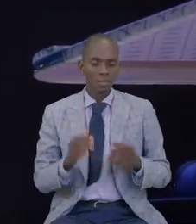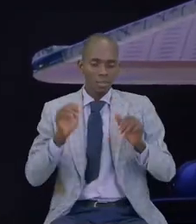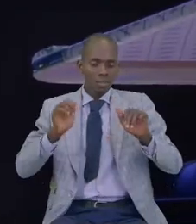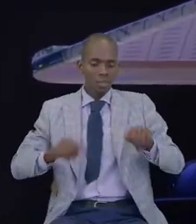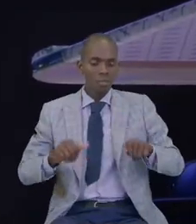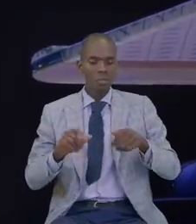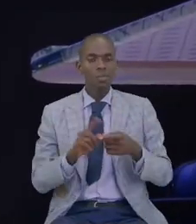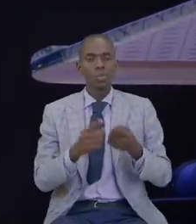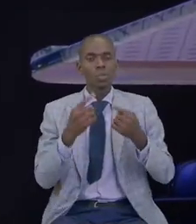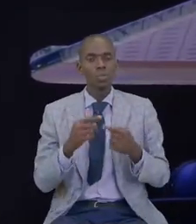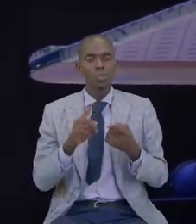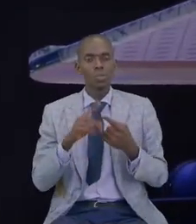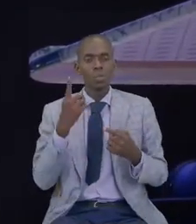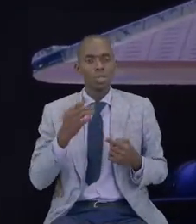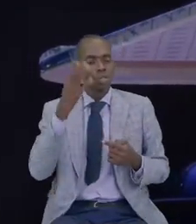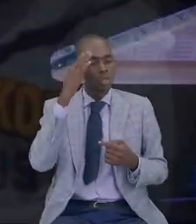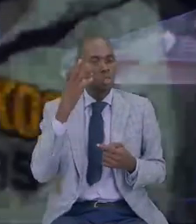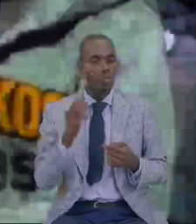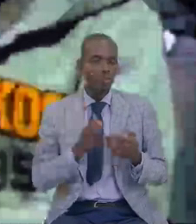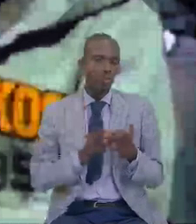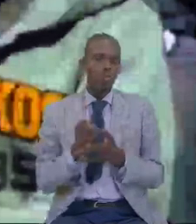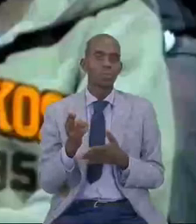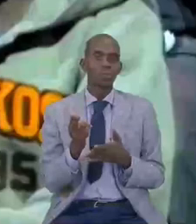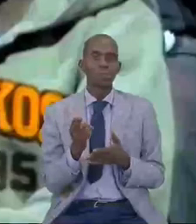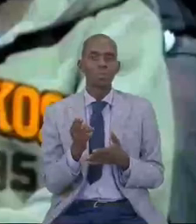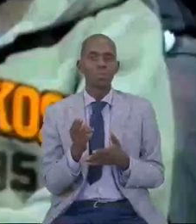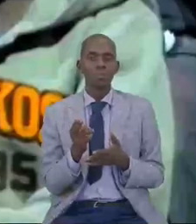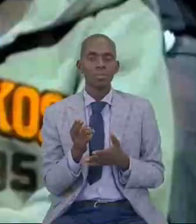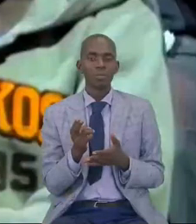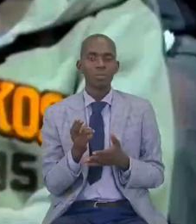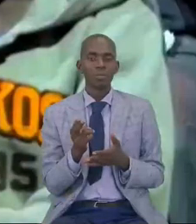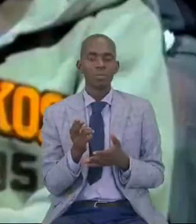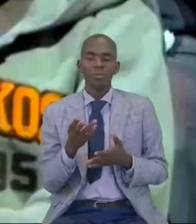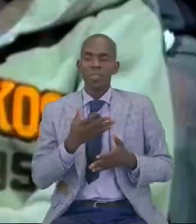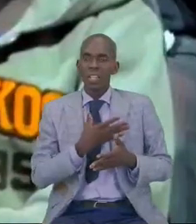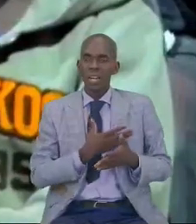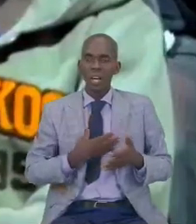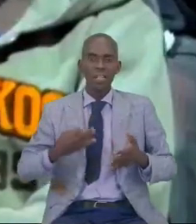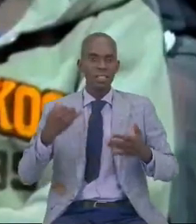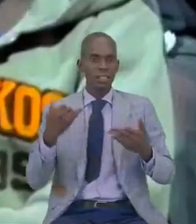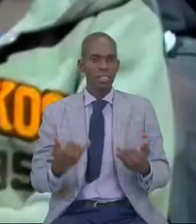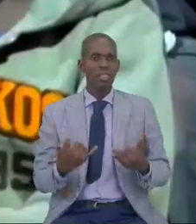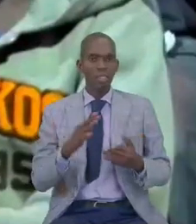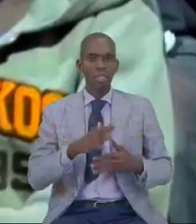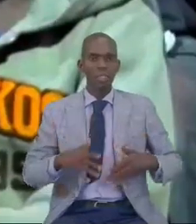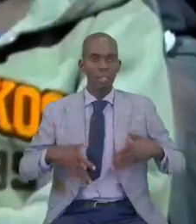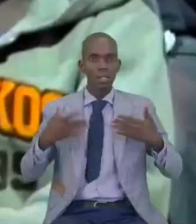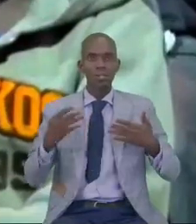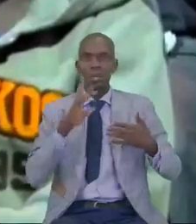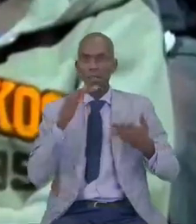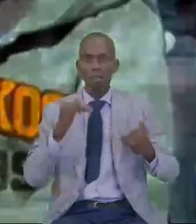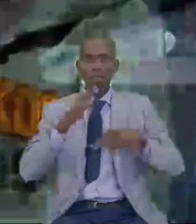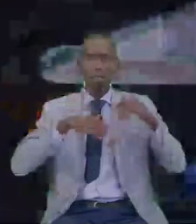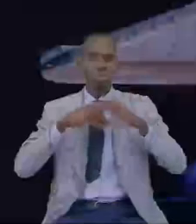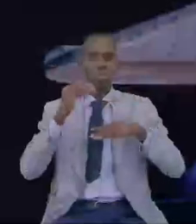vérité. Leur vie et leur conviction et leur foi ne sont pas bâties sur le fondement sûr du